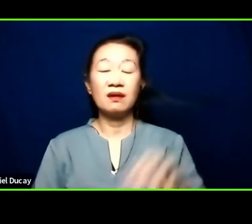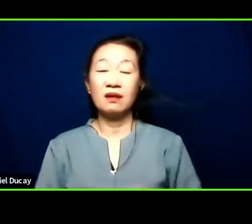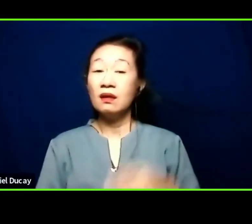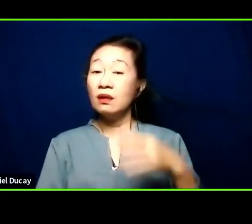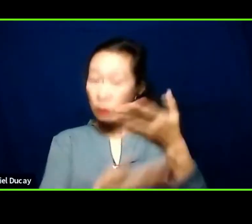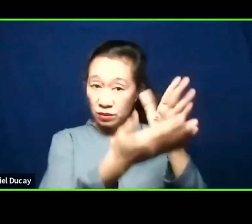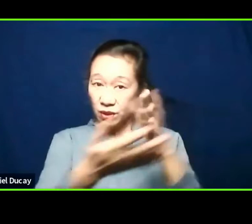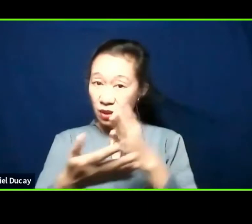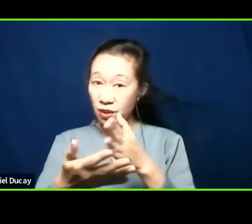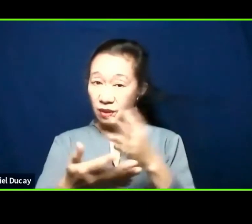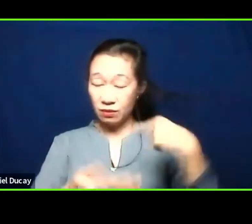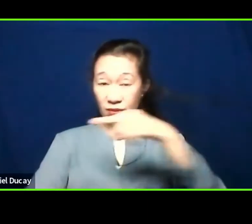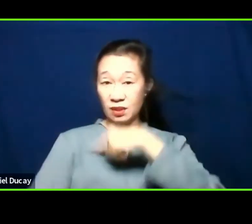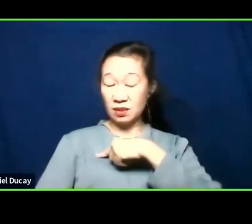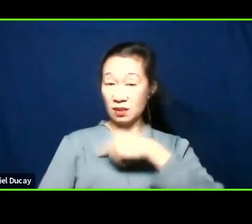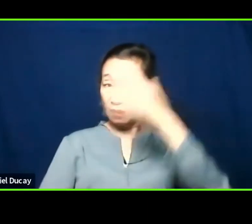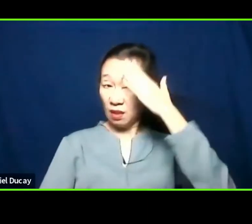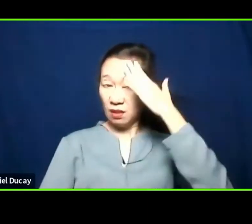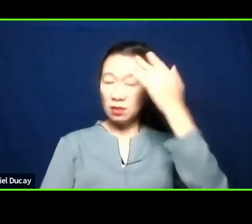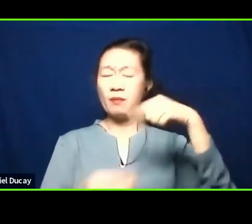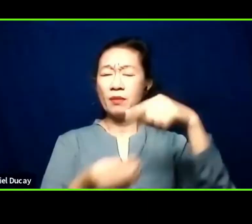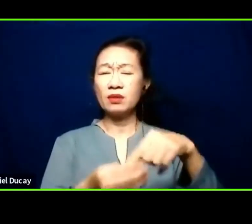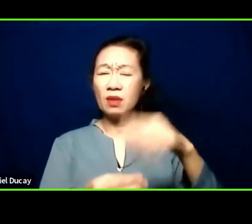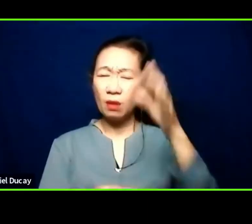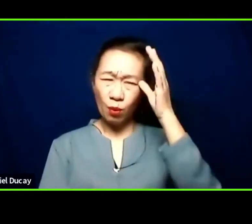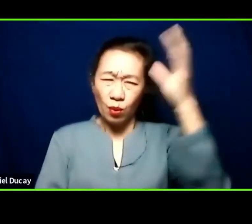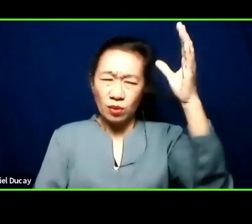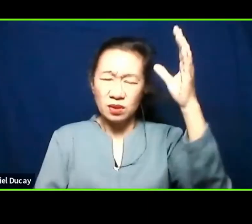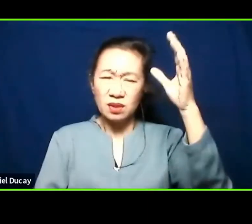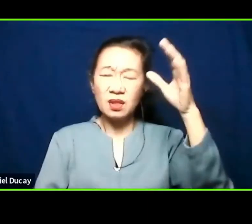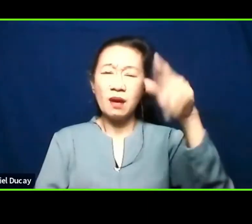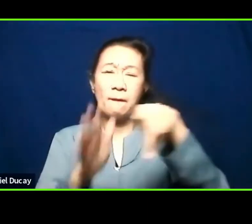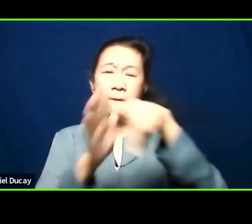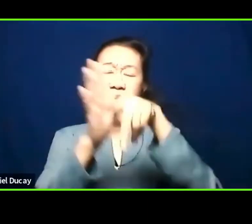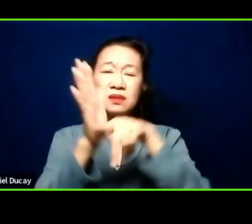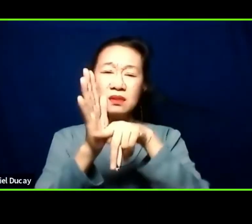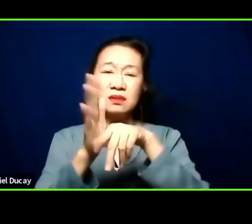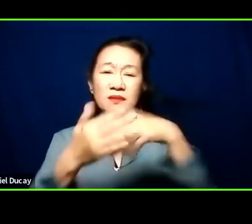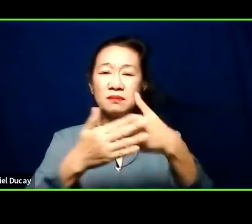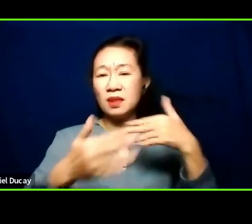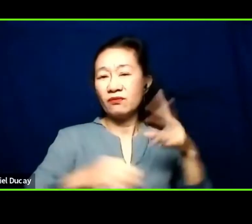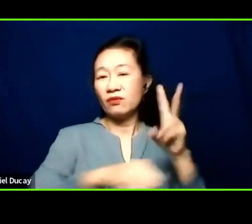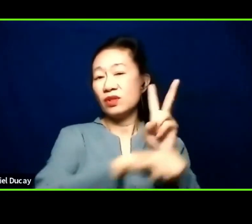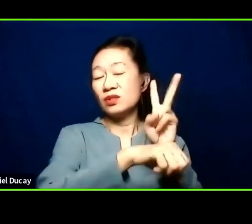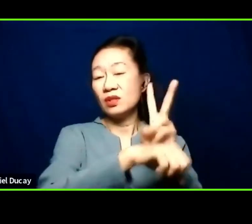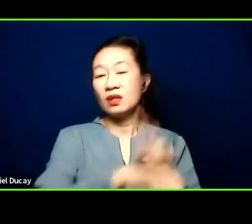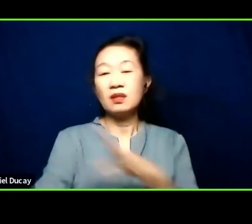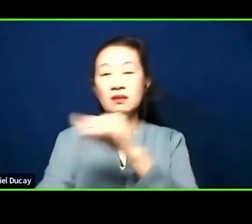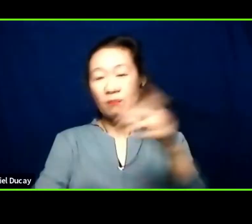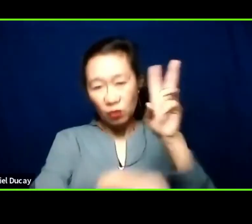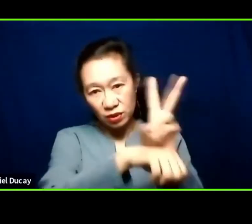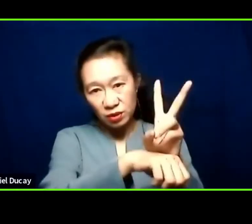atin ang kanyang kaalaman sa mga konsepto at prinsipyo sa pre-vocational,